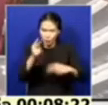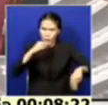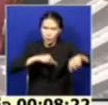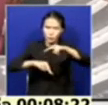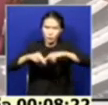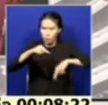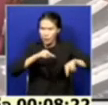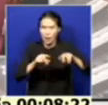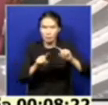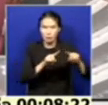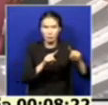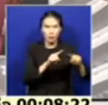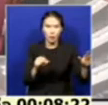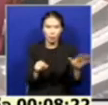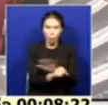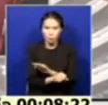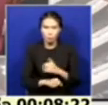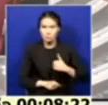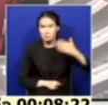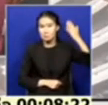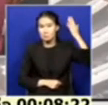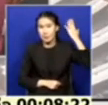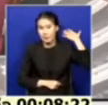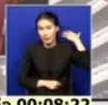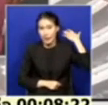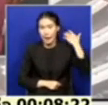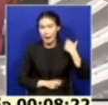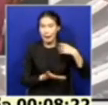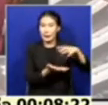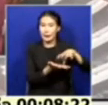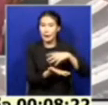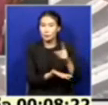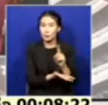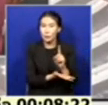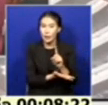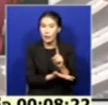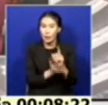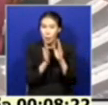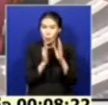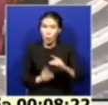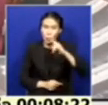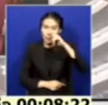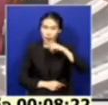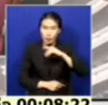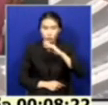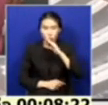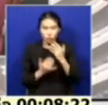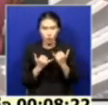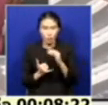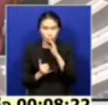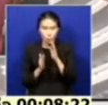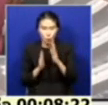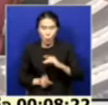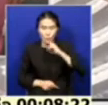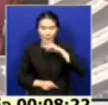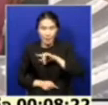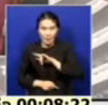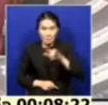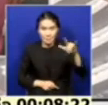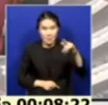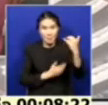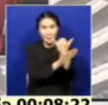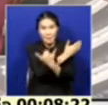นหรือความเป็นอยู่ของคนไทยตลอดมาในการหารือหรือว่าการไปในสภาแต่ว่าเ